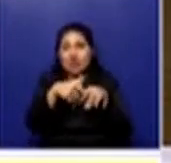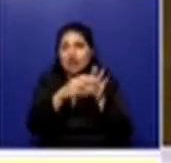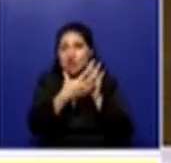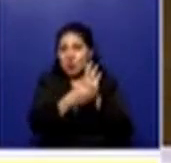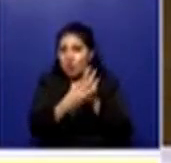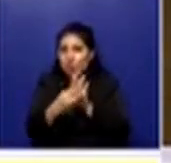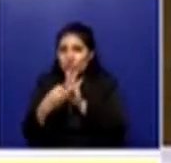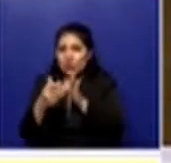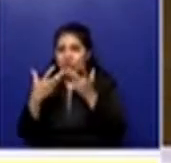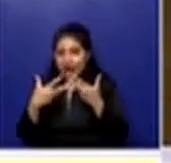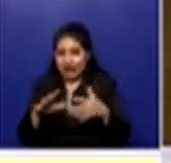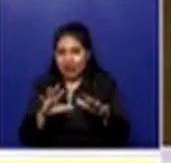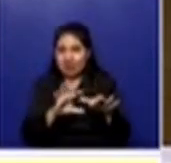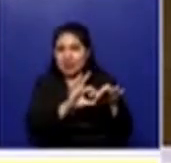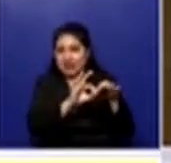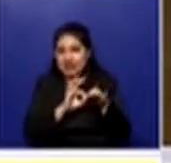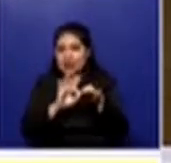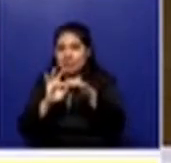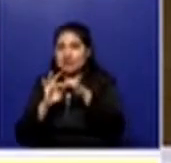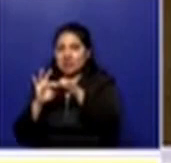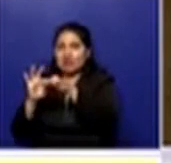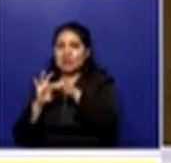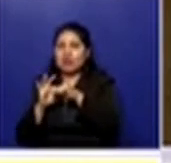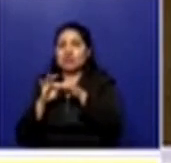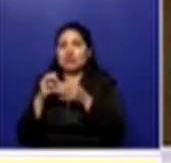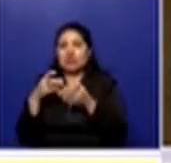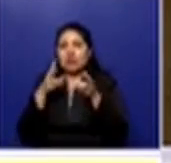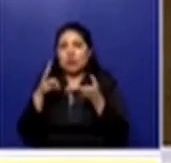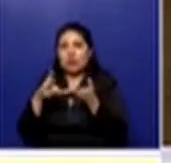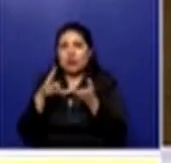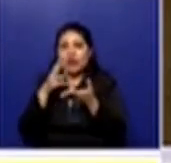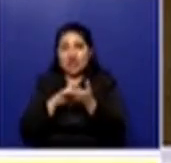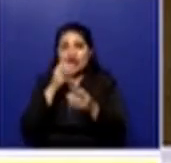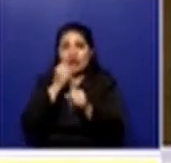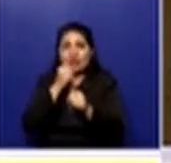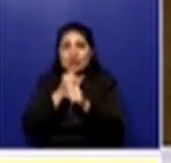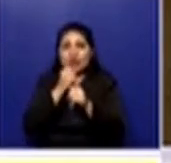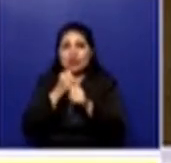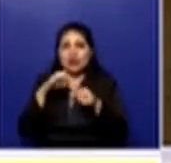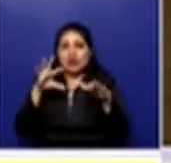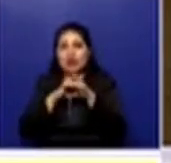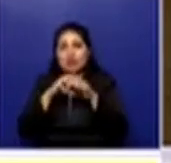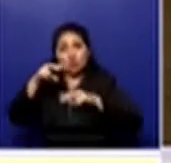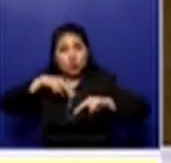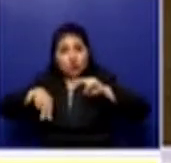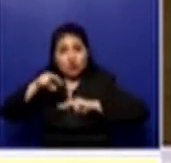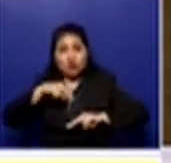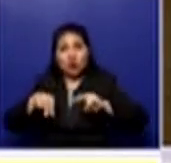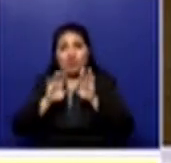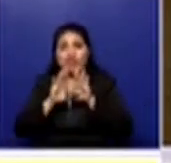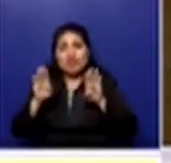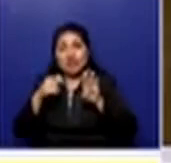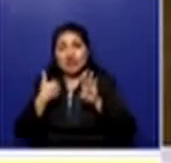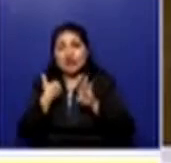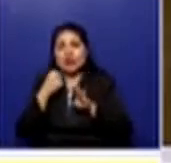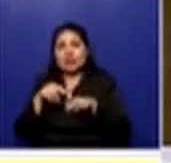กับสื่อสาธารณะทำให้เกิดกระบวนการทำงานไม่ว่าจะเป็นเรื่องของการตรวจสอบการเปิดประเด็นในเรื่องของ